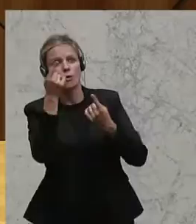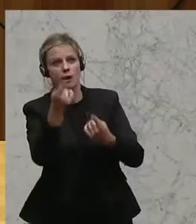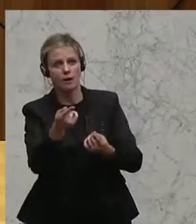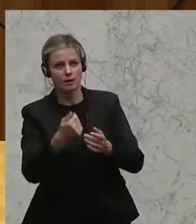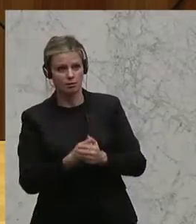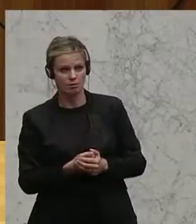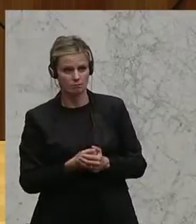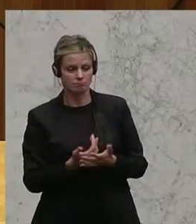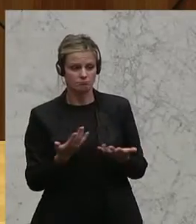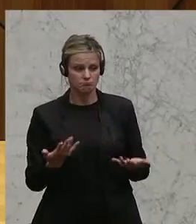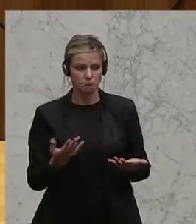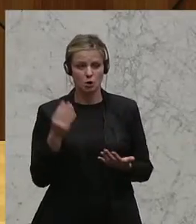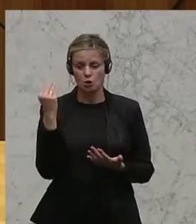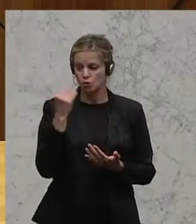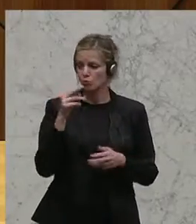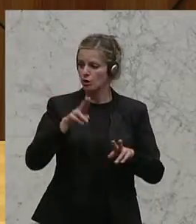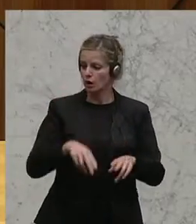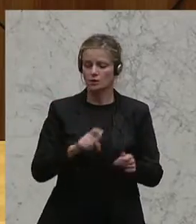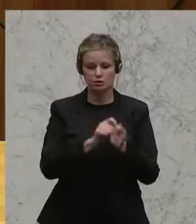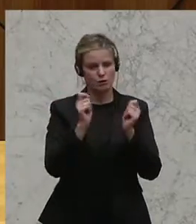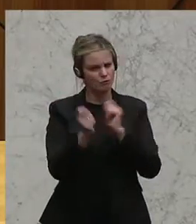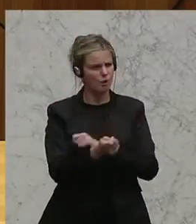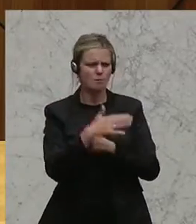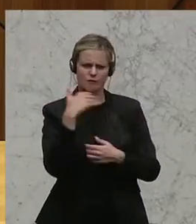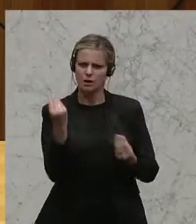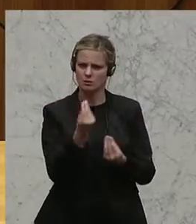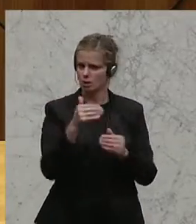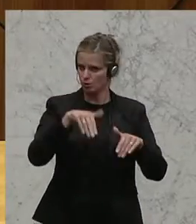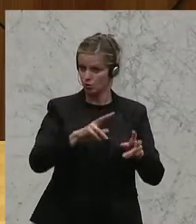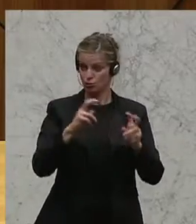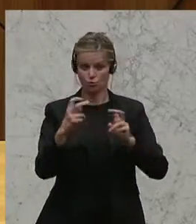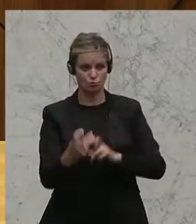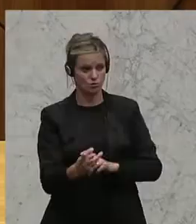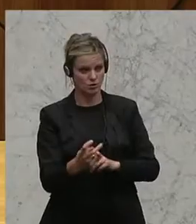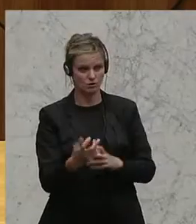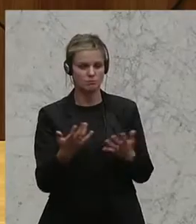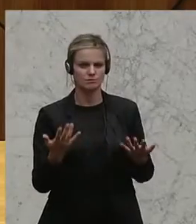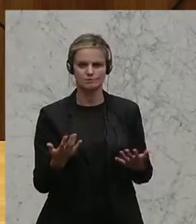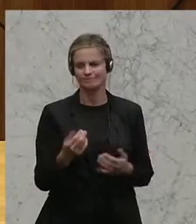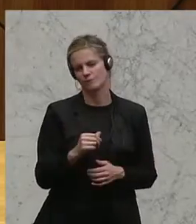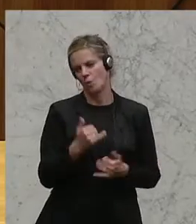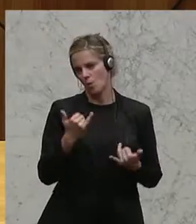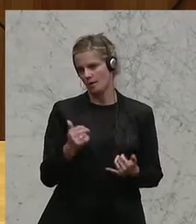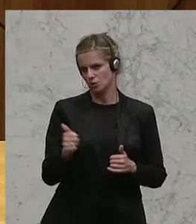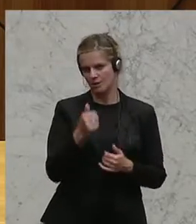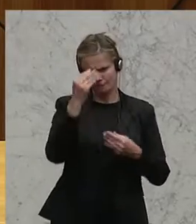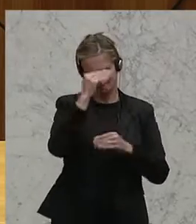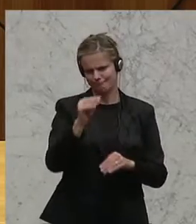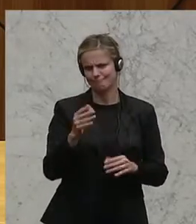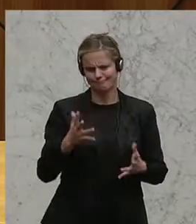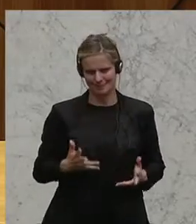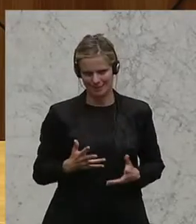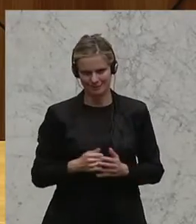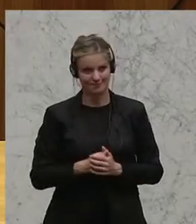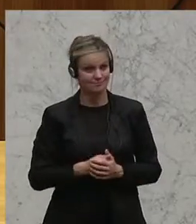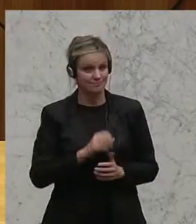in der Schulrechtsreform umzusetzen und ich sage das hier heute nicht zum ersten Mal.